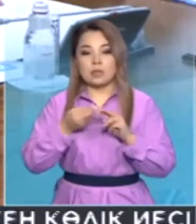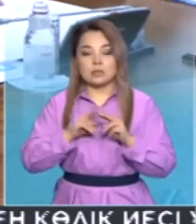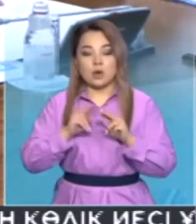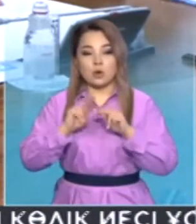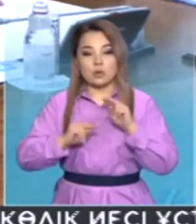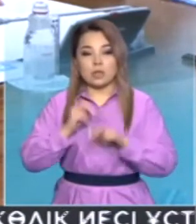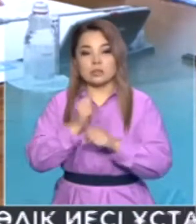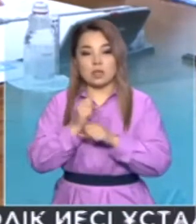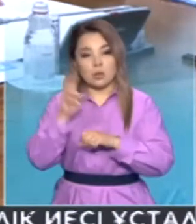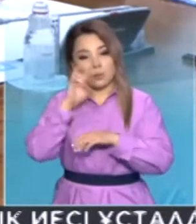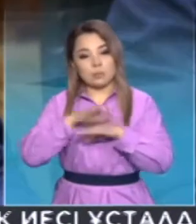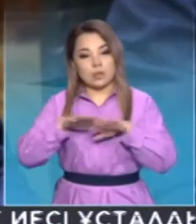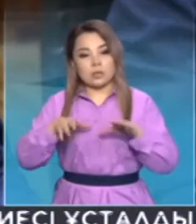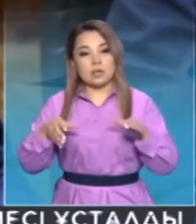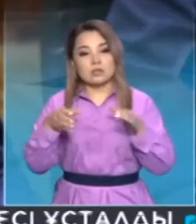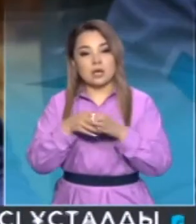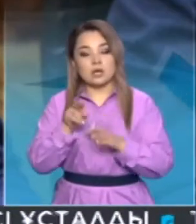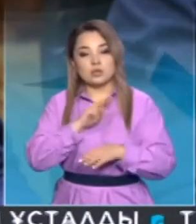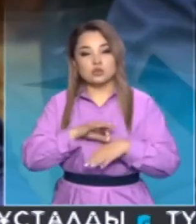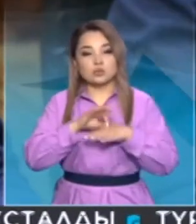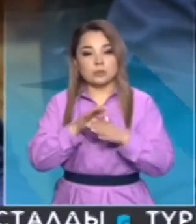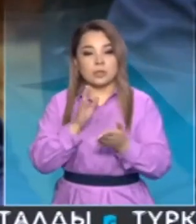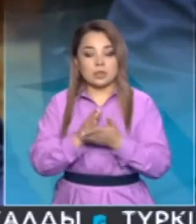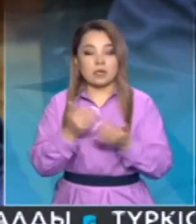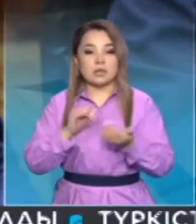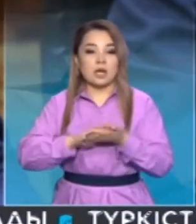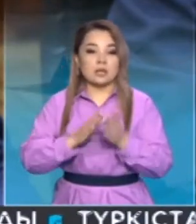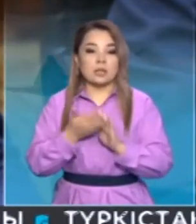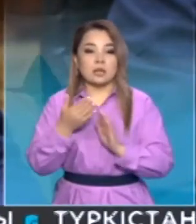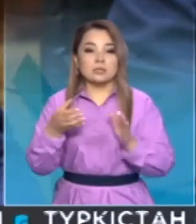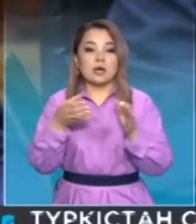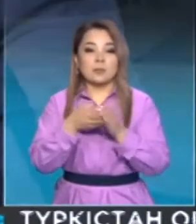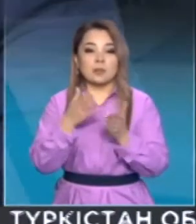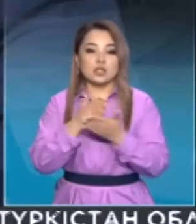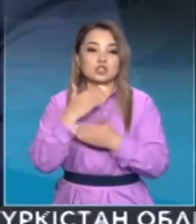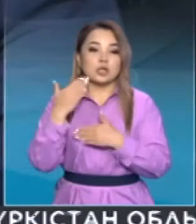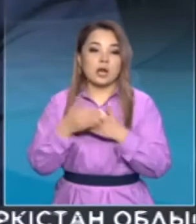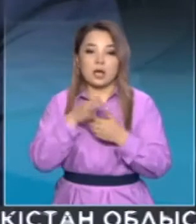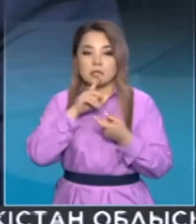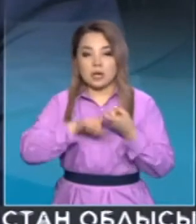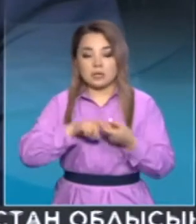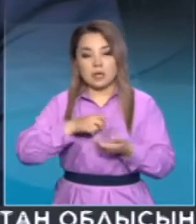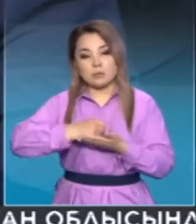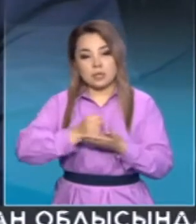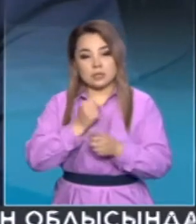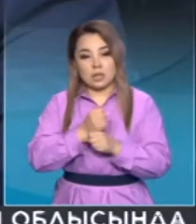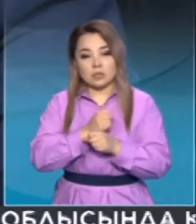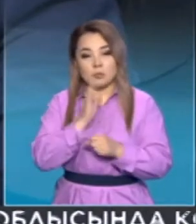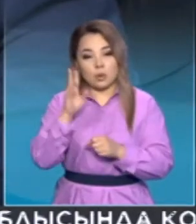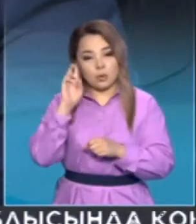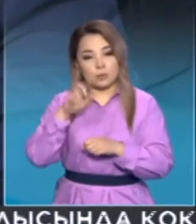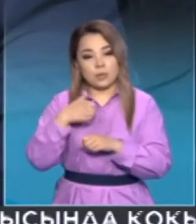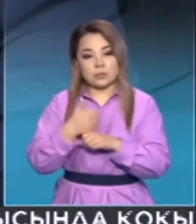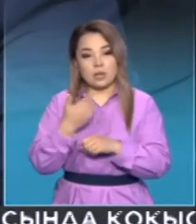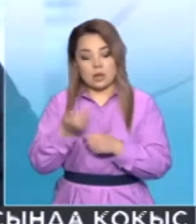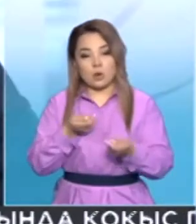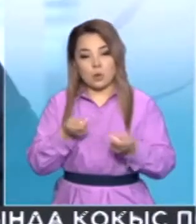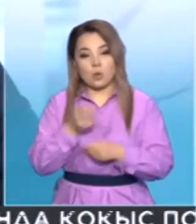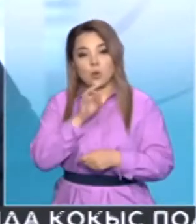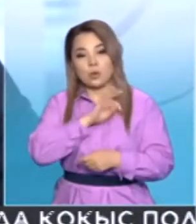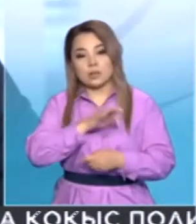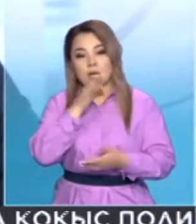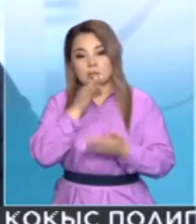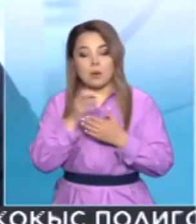құратын үкіметтің жаңа регламент әзірленіп жатыр. Регламенттің жаңа редакциясы жақын арада бекітілмек. Сонымен қатар үкімет басшылығының